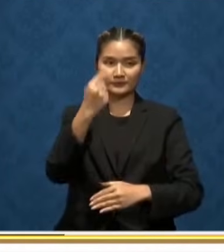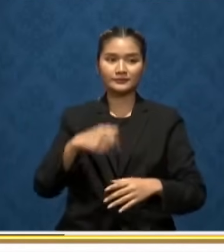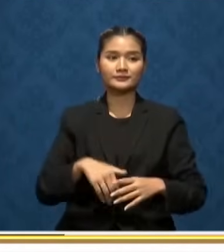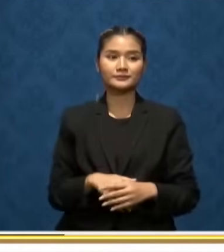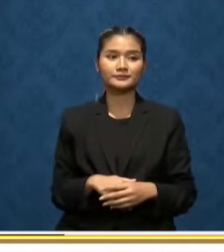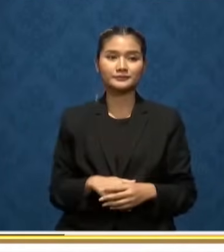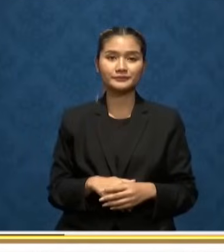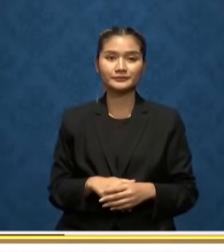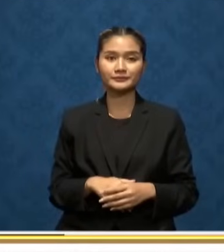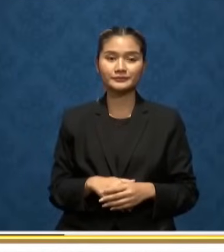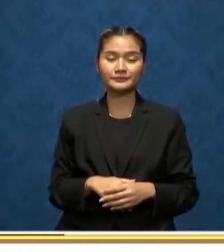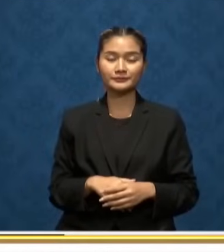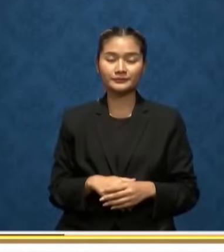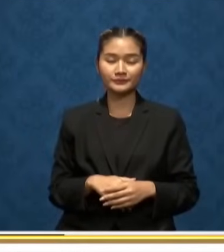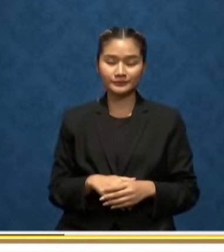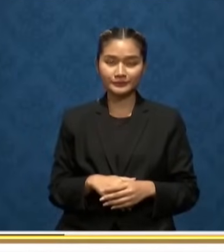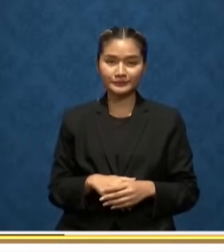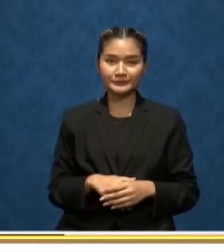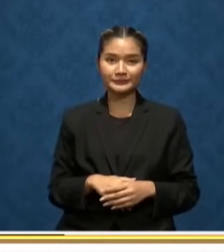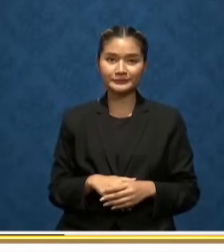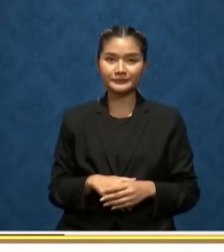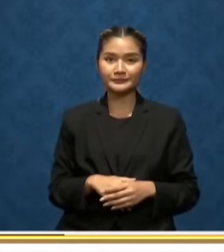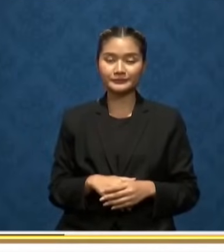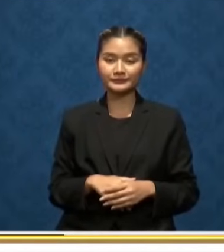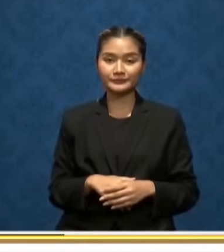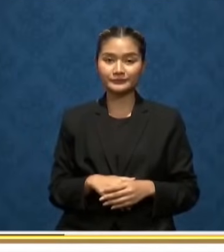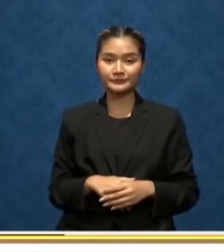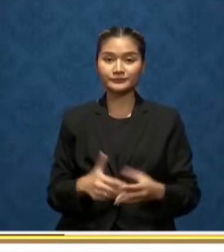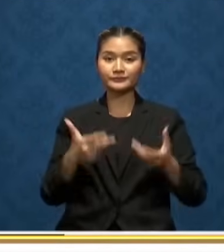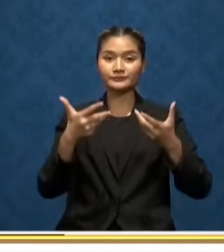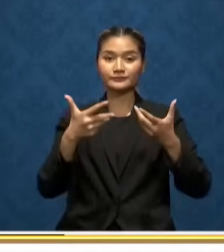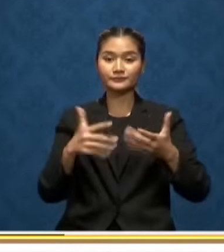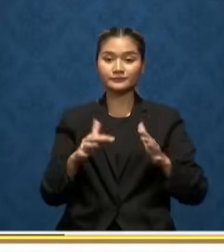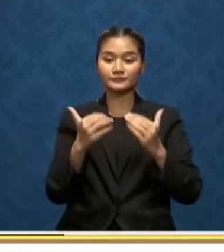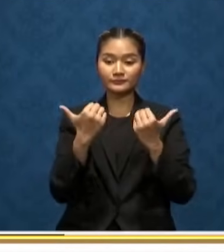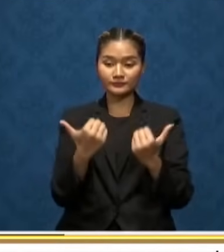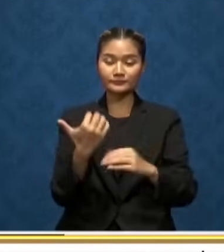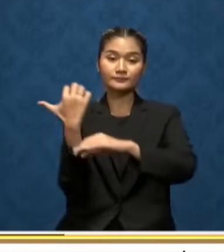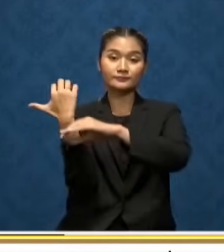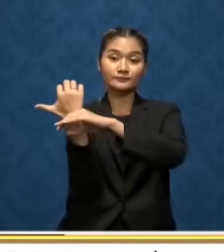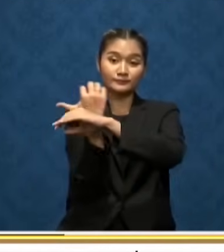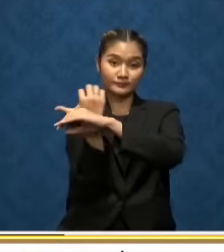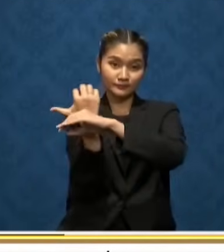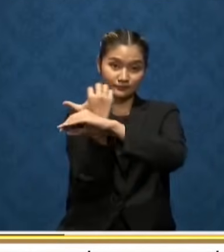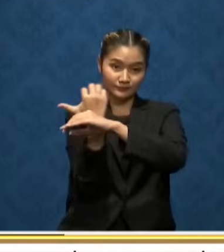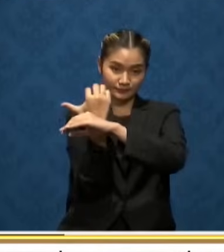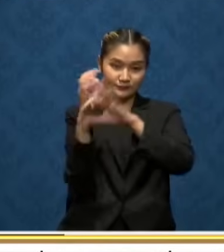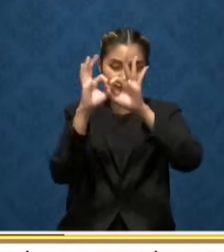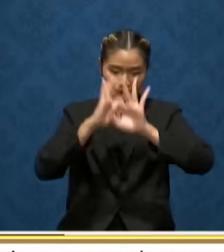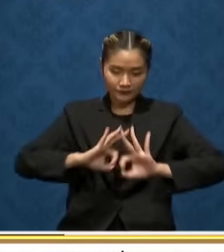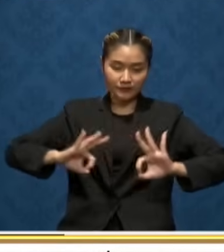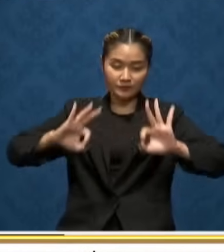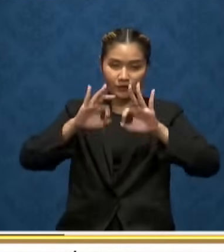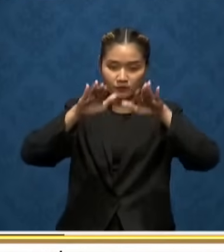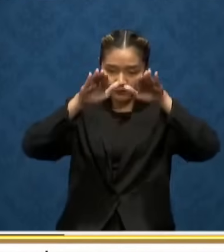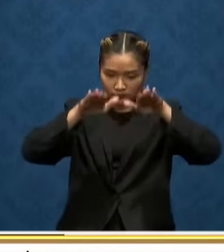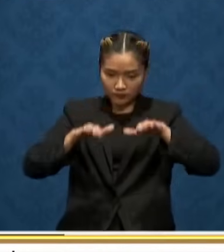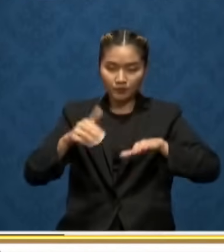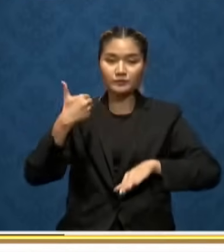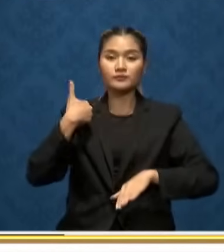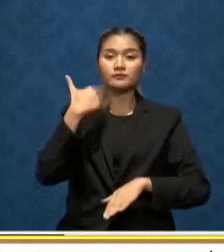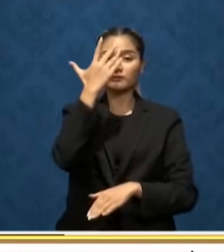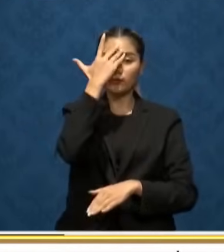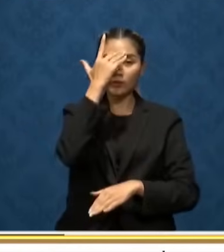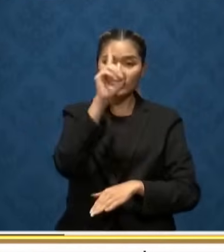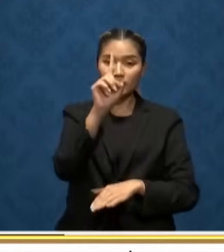ท่านประธานครับแม้ทีวีจะลดลำดับความสำคัญลงเนื่องจากคนรุ่นให